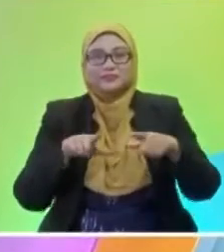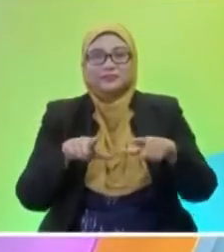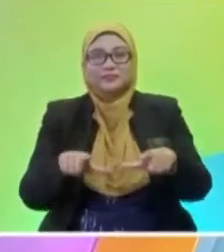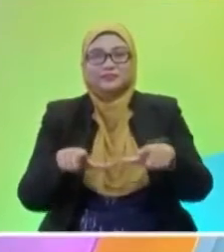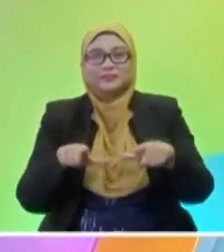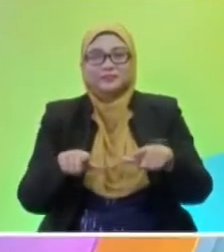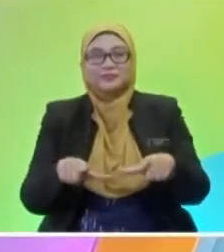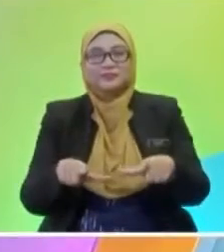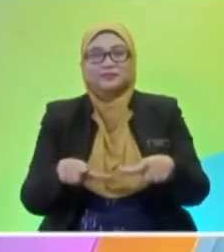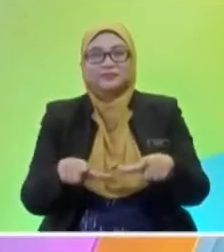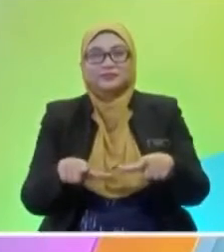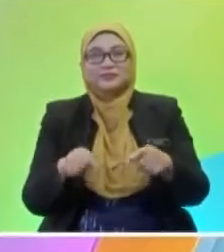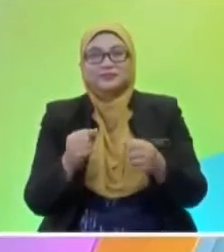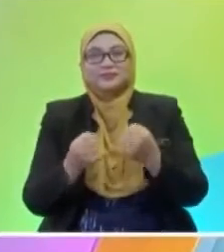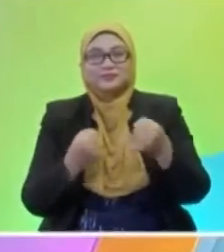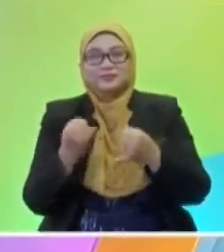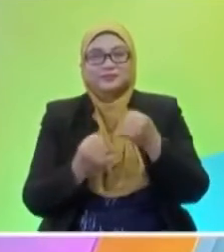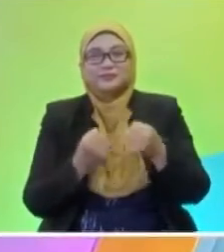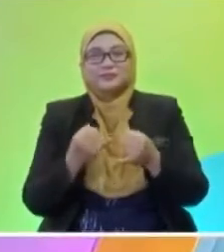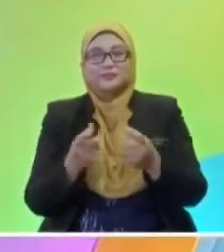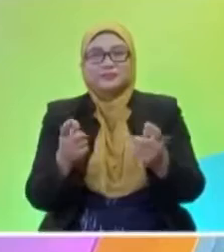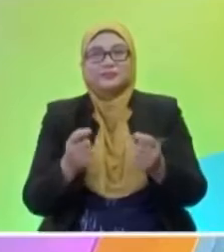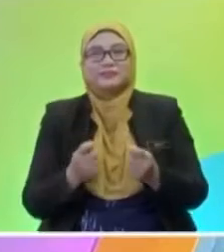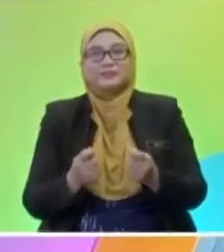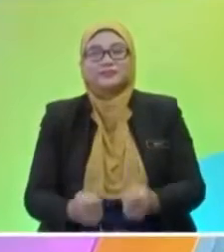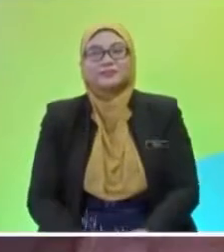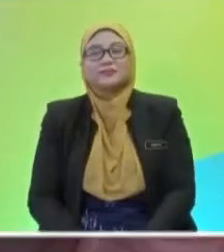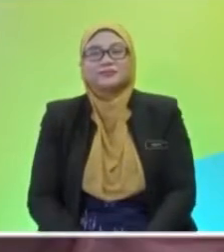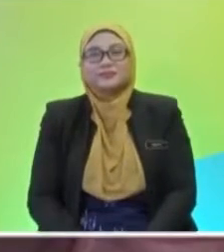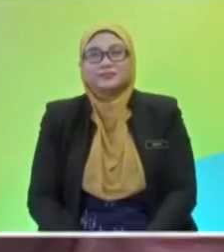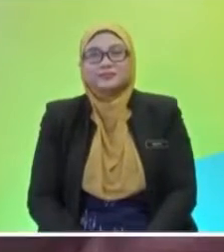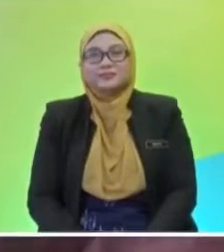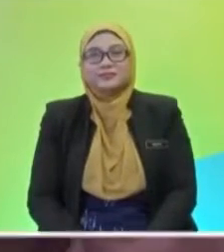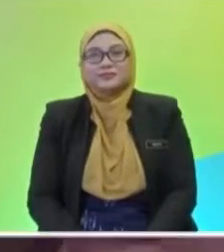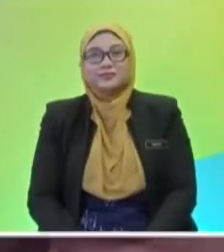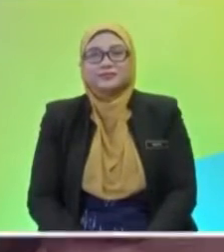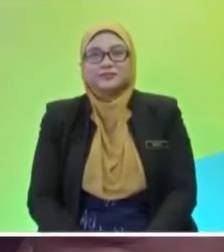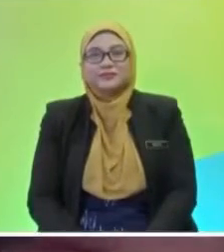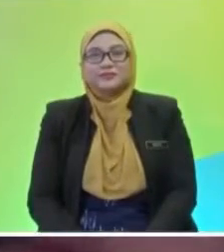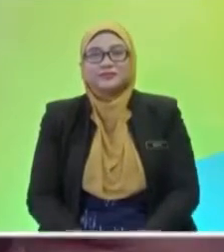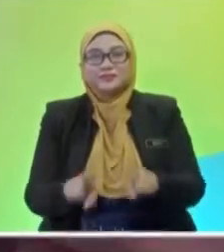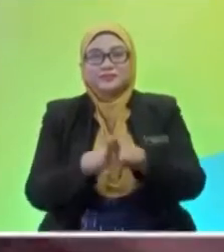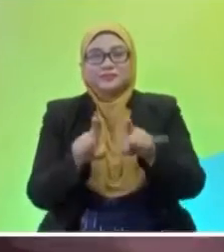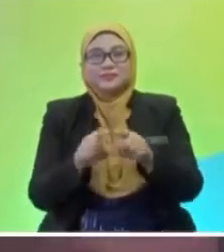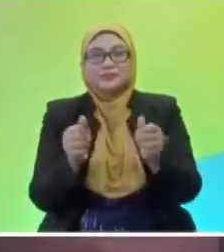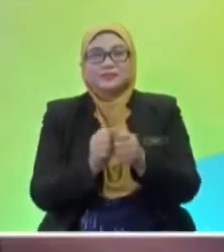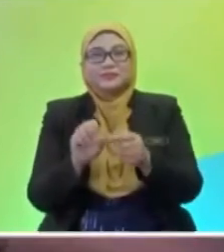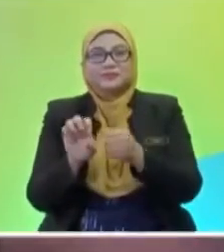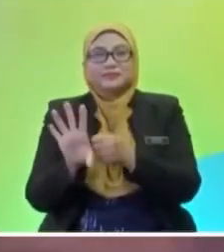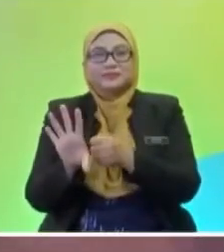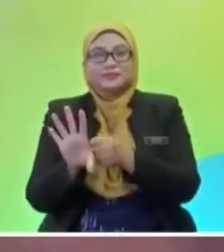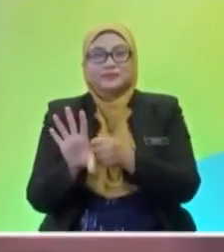isyarat penerima yang ini. Okey, ini ialah papan isyarat penerima. Itu dah sekali dengan pemancar ke cikgu? Ya, sekali dengan